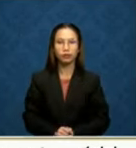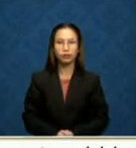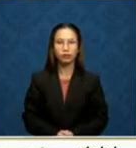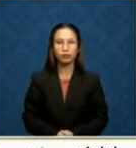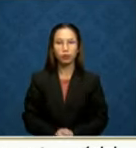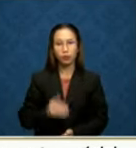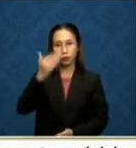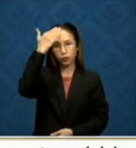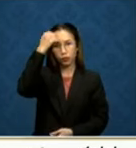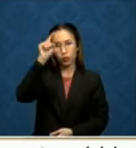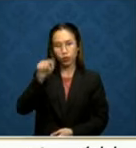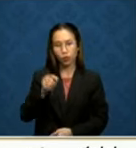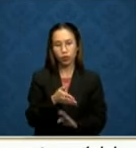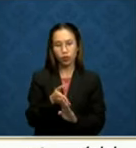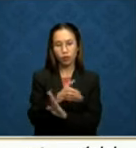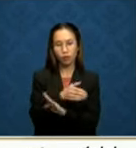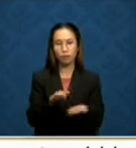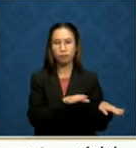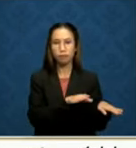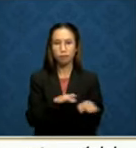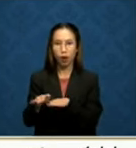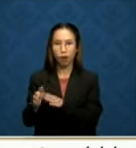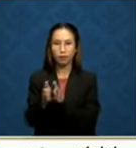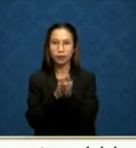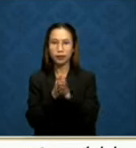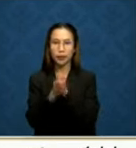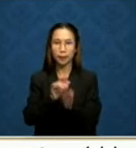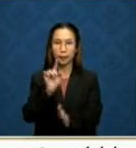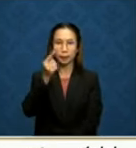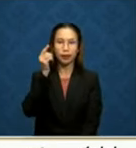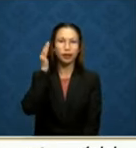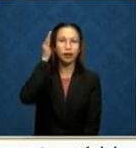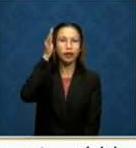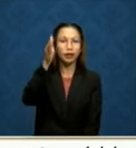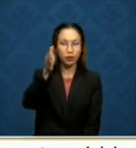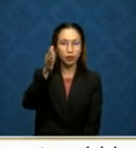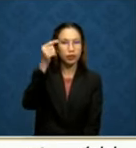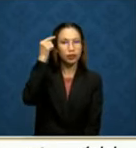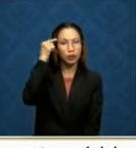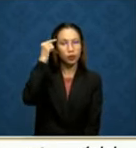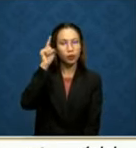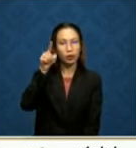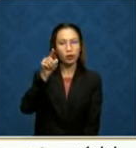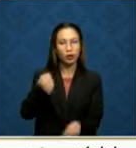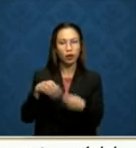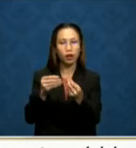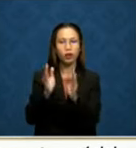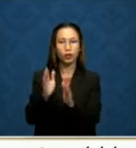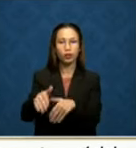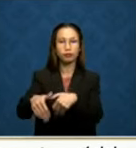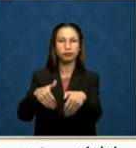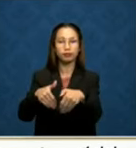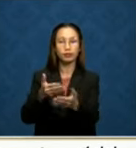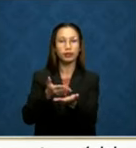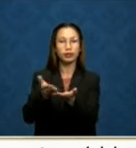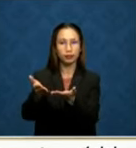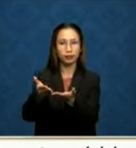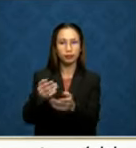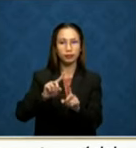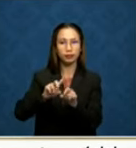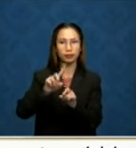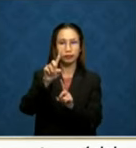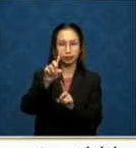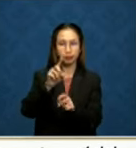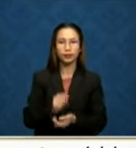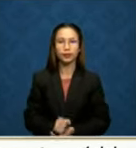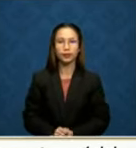านเปรีมคามพร้มกับคามช้าถ่ายใหม่ที่จะเกิดขึในอนาคตแล้วก็จะส่งผลต่อผู้บริโภคนะคะเรื่องแรกเป